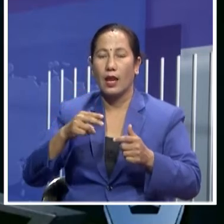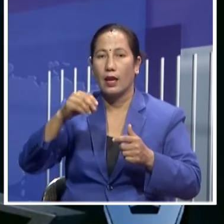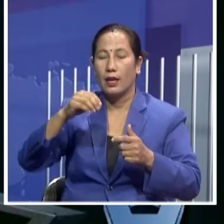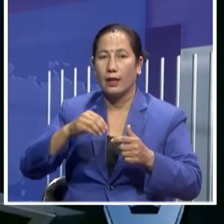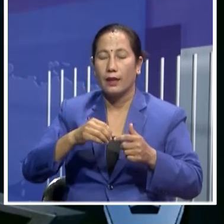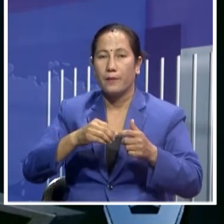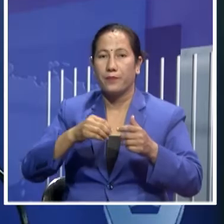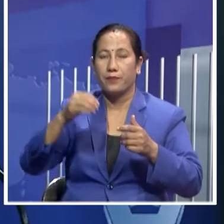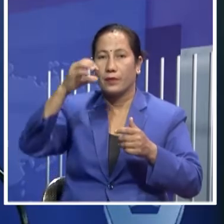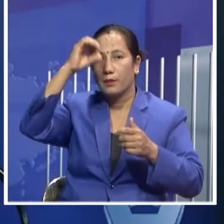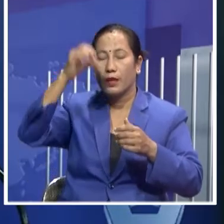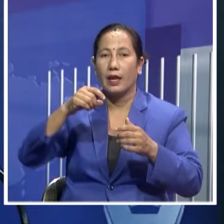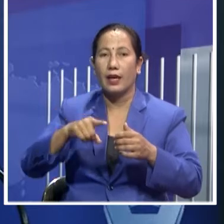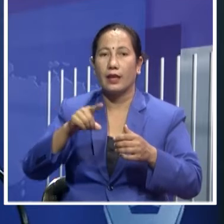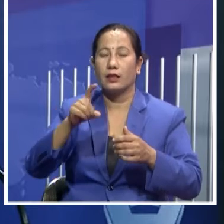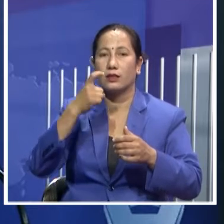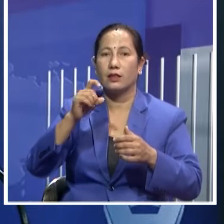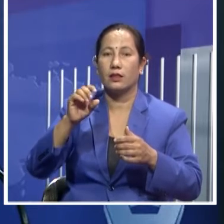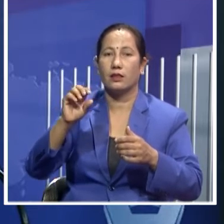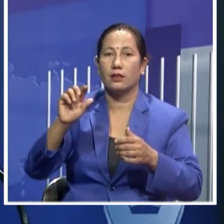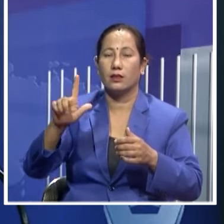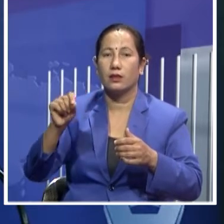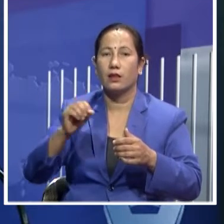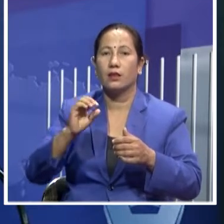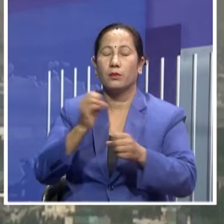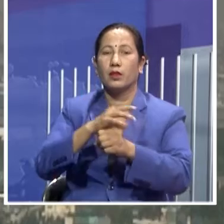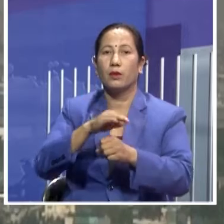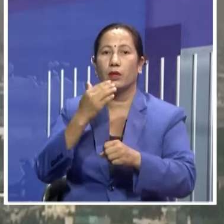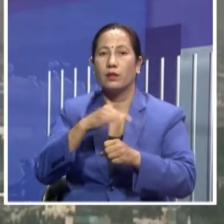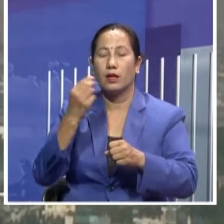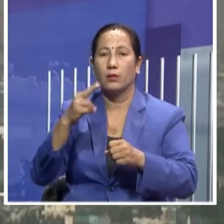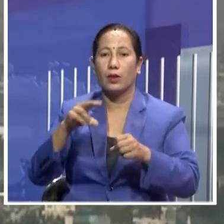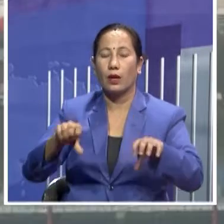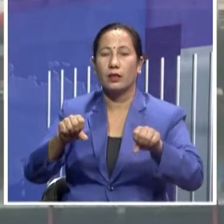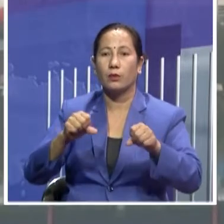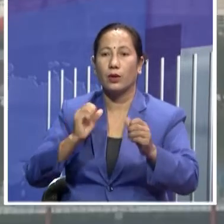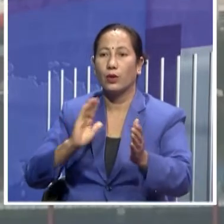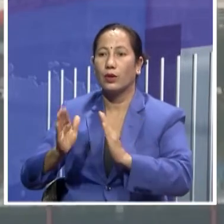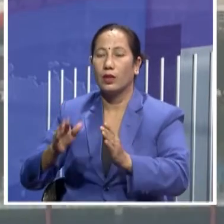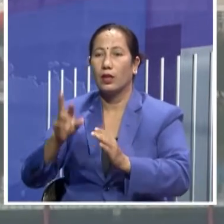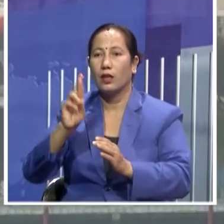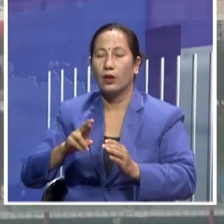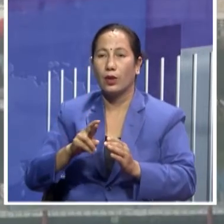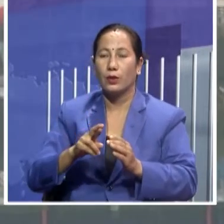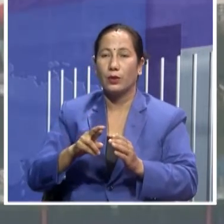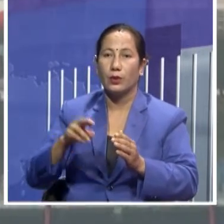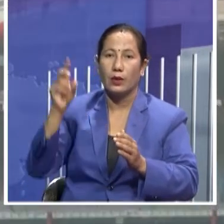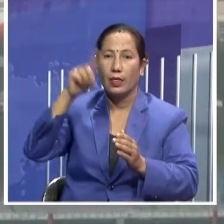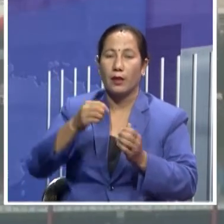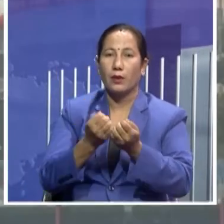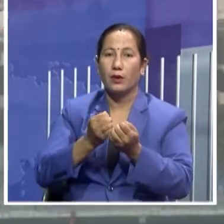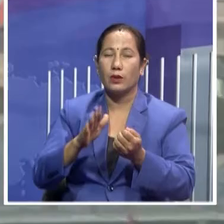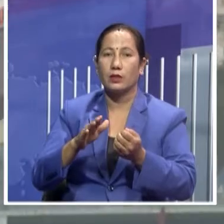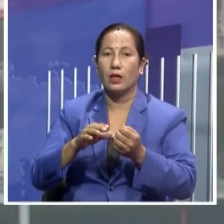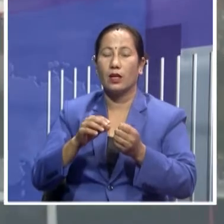नागरिक सहित 170 बढीको ज्यान जाने गरी भएको आक्रमणका योजनाकार रहेको दावी गरिएको छ।